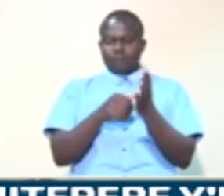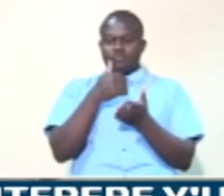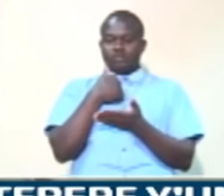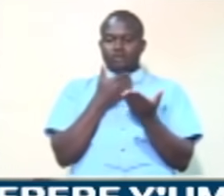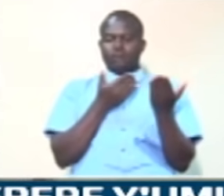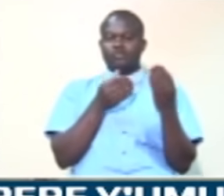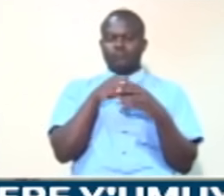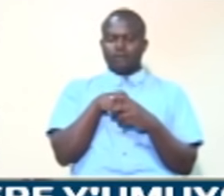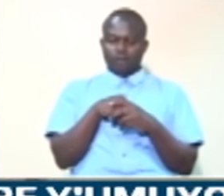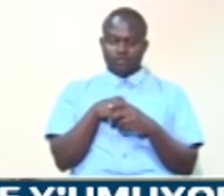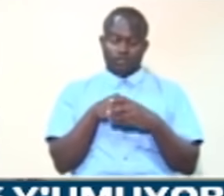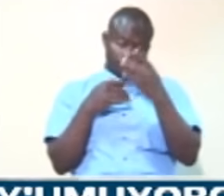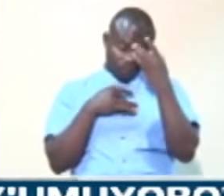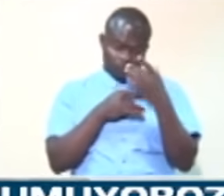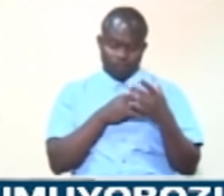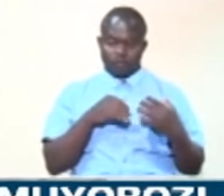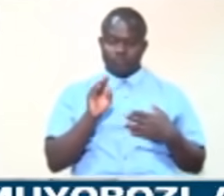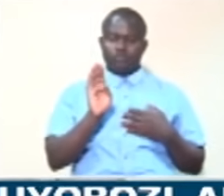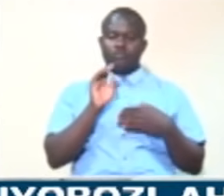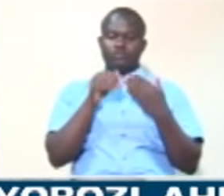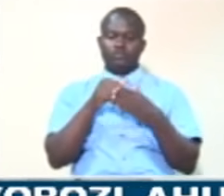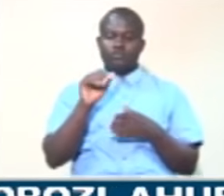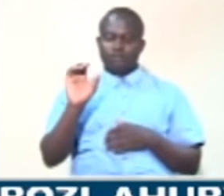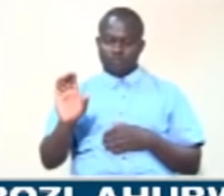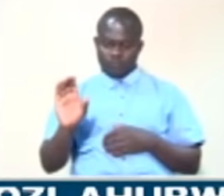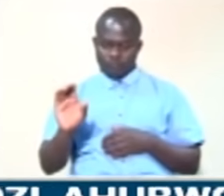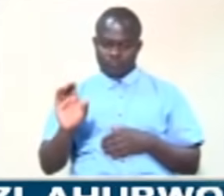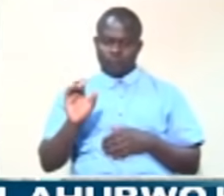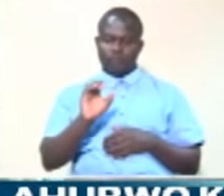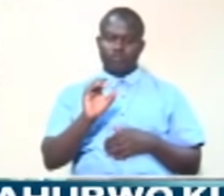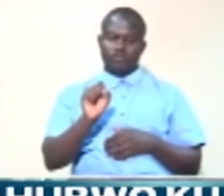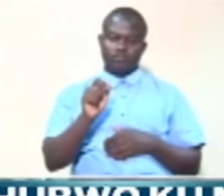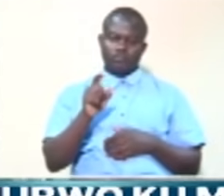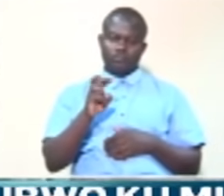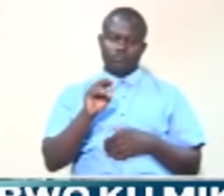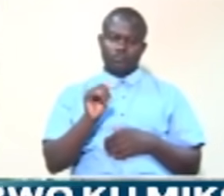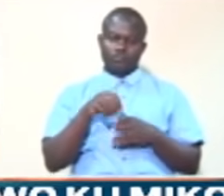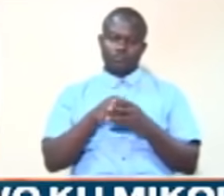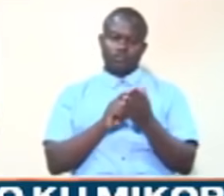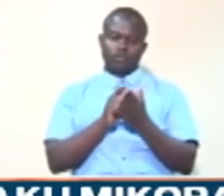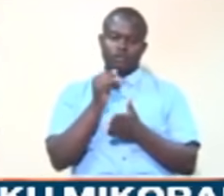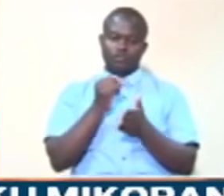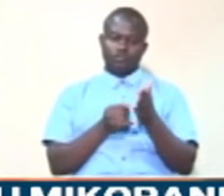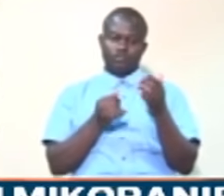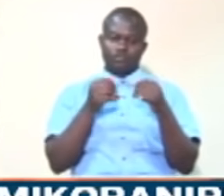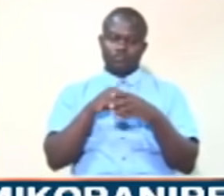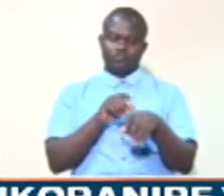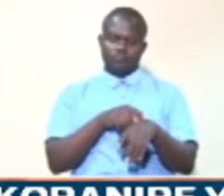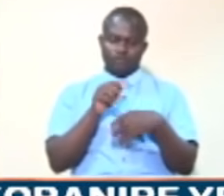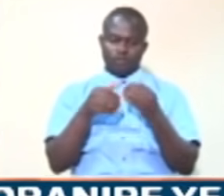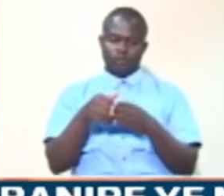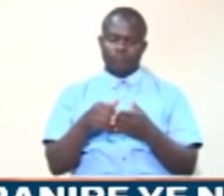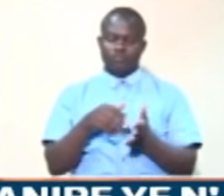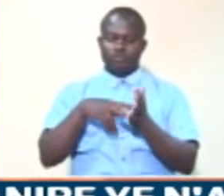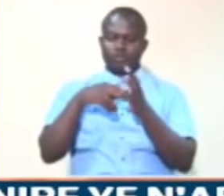abafite birimo uburwayi bw'umwijima wo mu bwoko bwa B cyangwa se sifilisi cyangwa virusi itera sida muri iki gihe abantu bahabwa